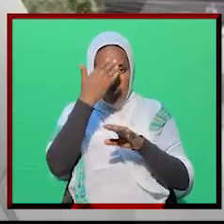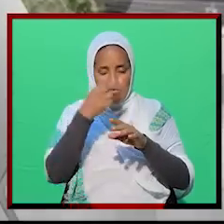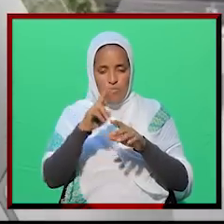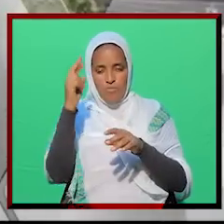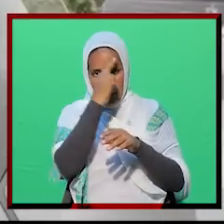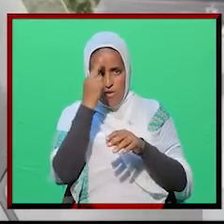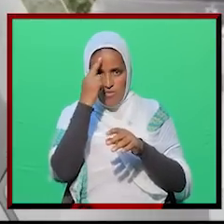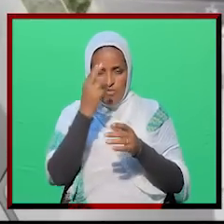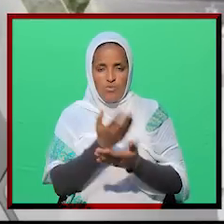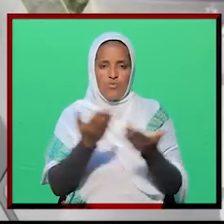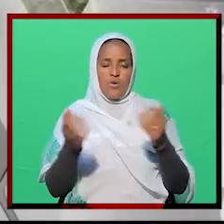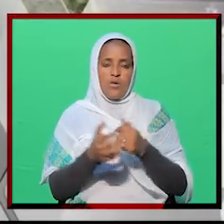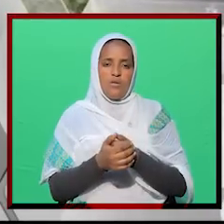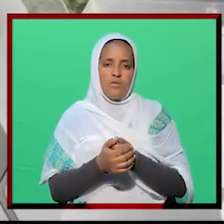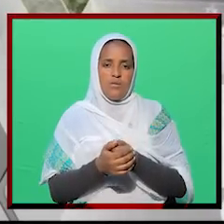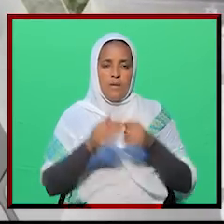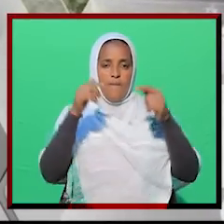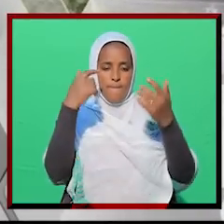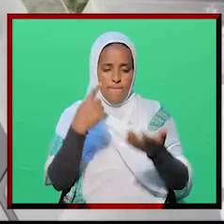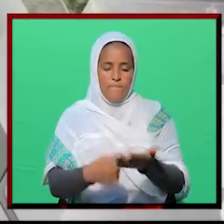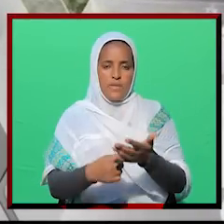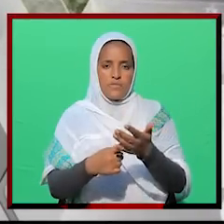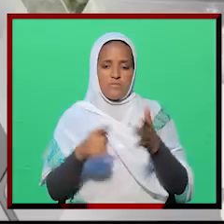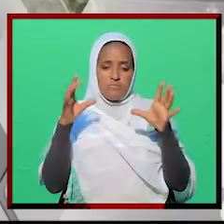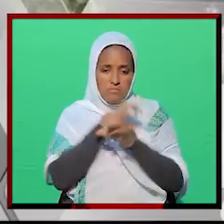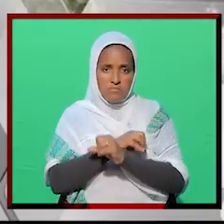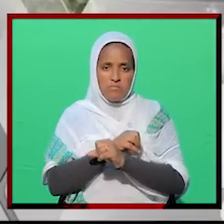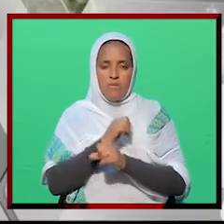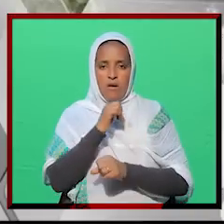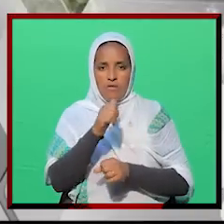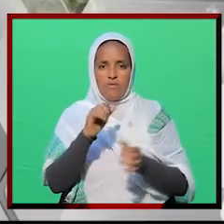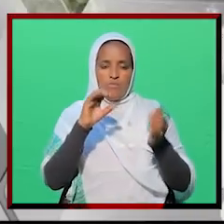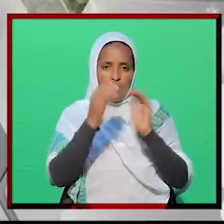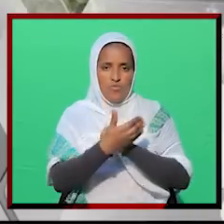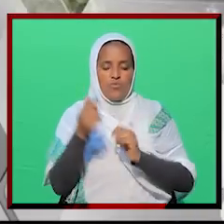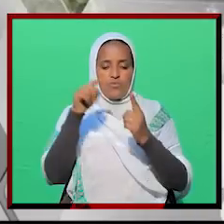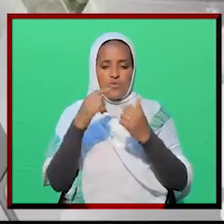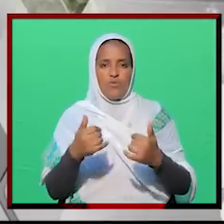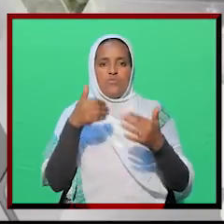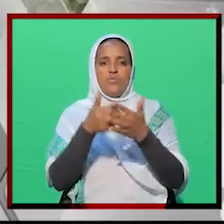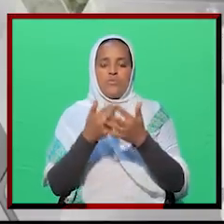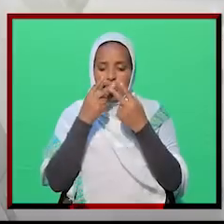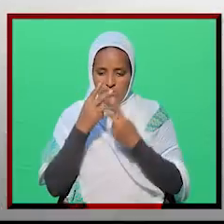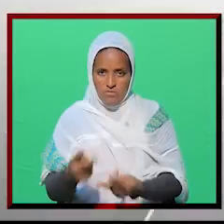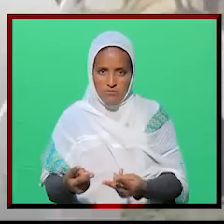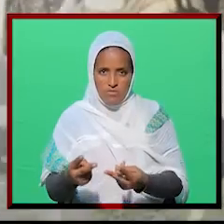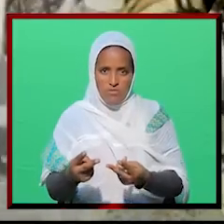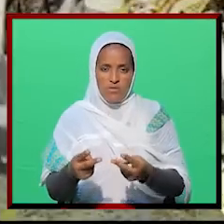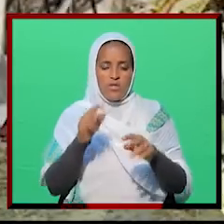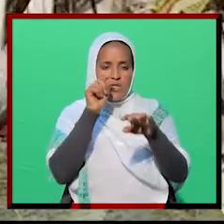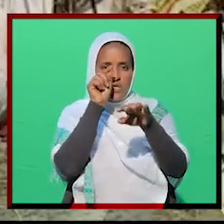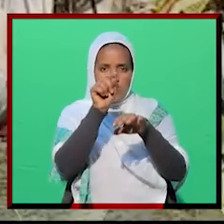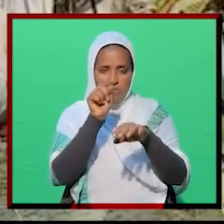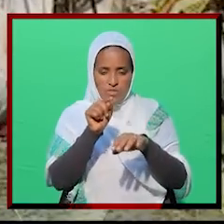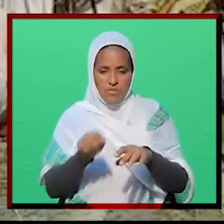ማሰናዳታችን። እንደምን ሰነበታችሁ ውድ የማህበረ ቅዱሳን መንፈሳዊ መርሃ ግብር የቅበተ እምነት አምድ አድማጭ ተመልካቾቻችን፣ የዛሬ